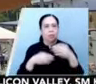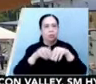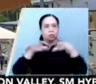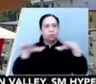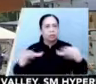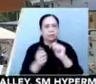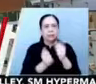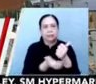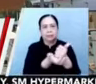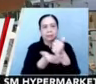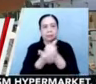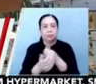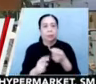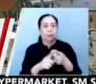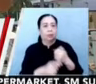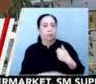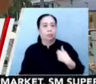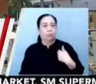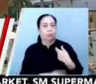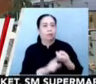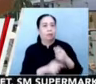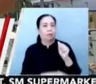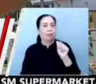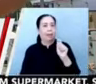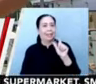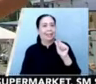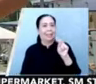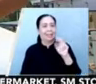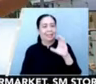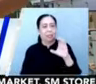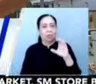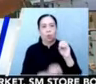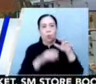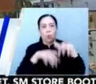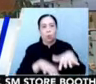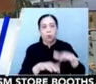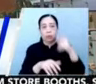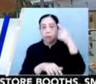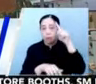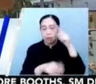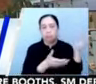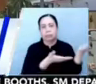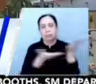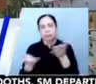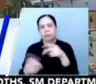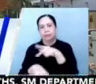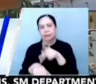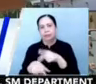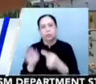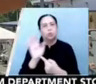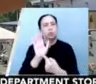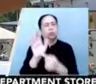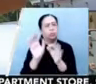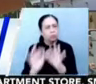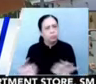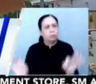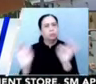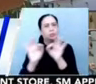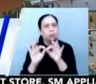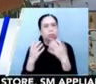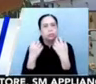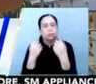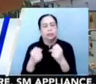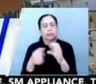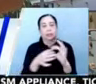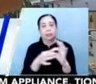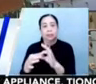Canada mula sa Atlantic Ocean ang warship nilang ito para dalhin sa Pilipinas, pagpapakita ng importansya ng pagpapalakas ng relasyon